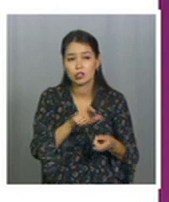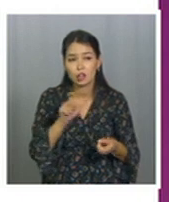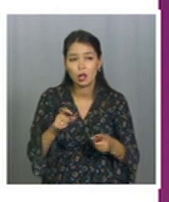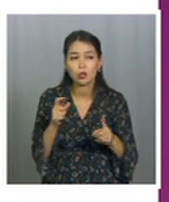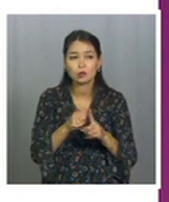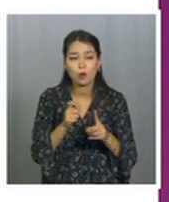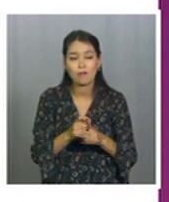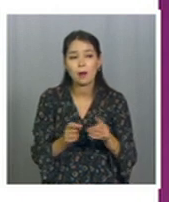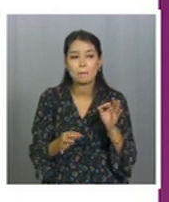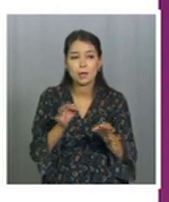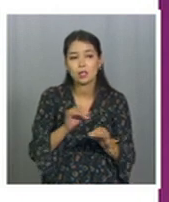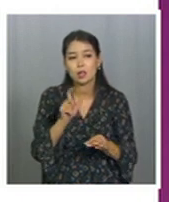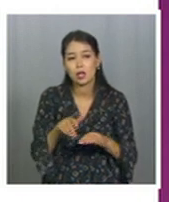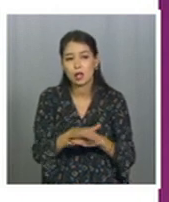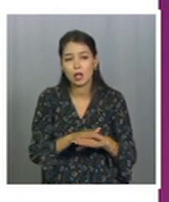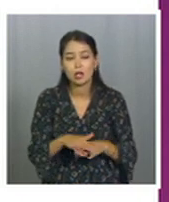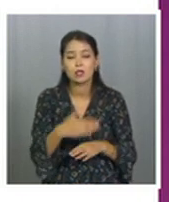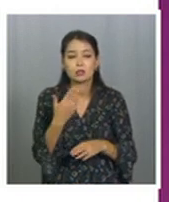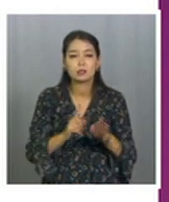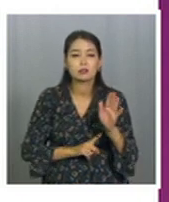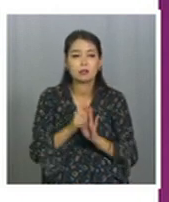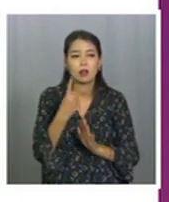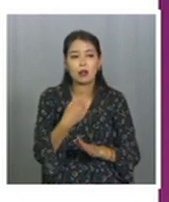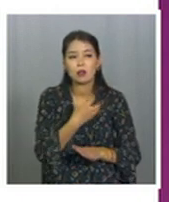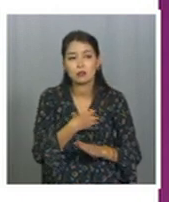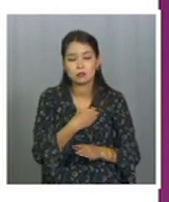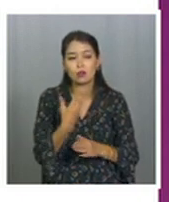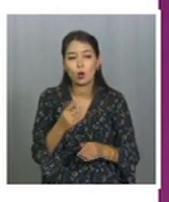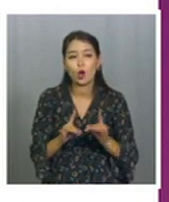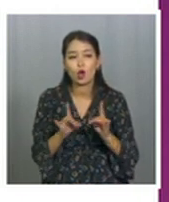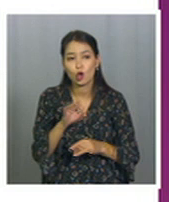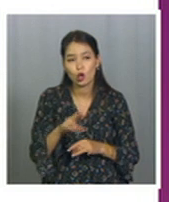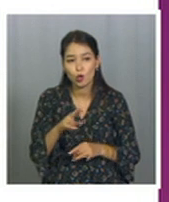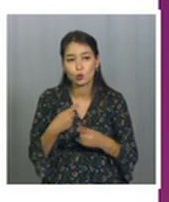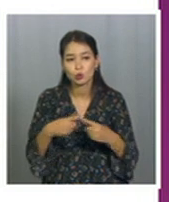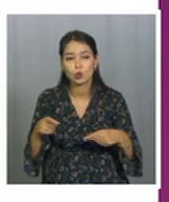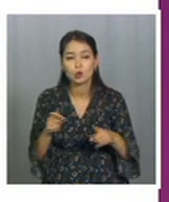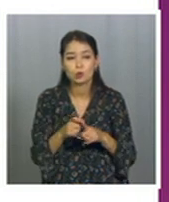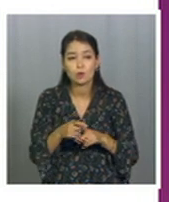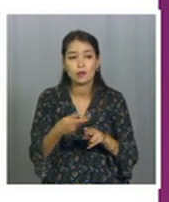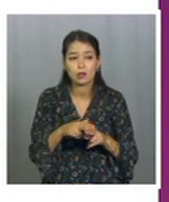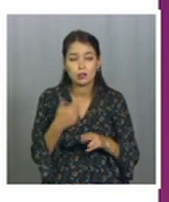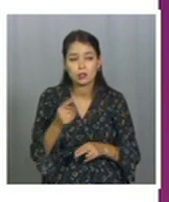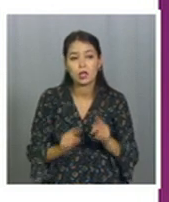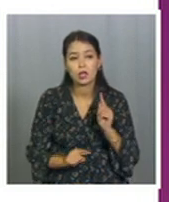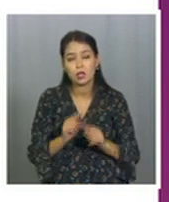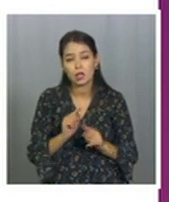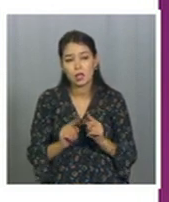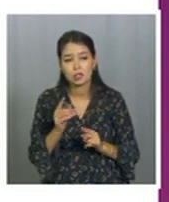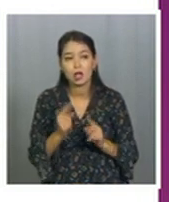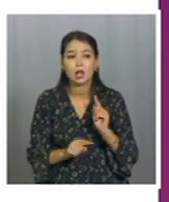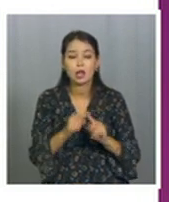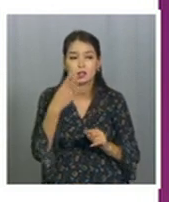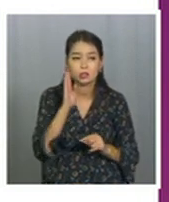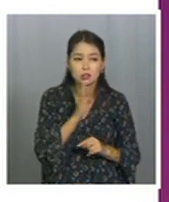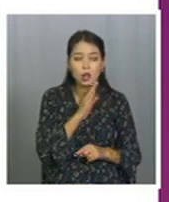«народ» изначально имеют один корень – «род». Другие слова с этим корнем – «родник»,